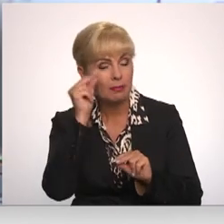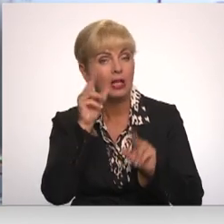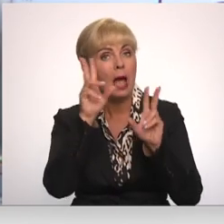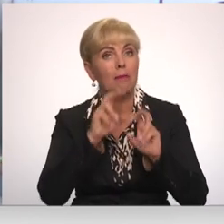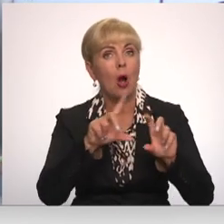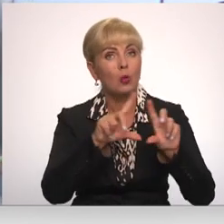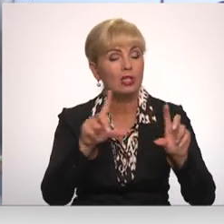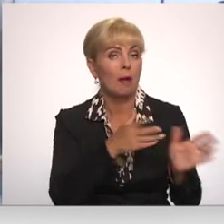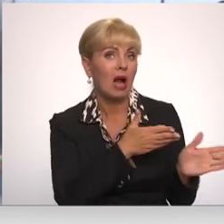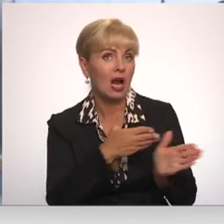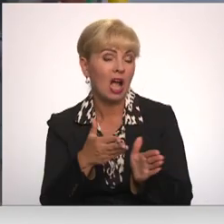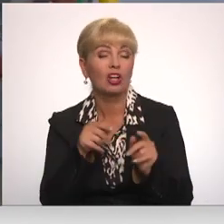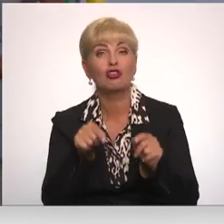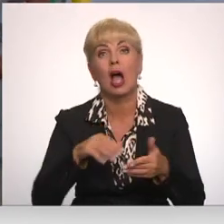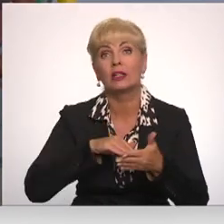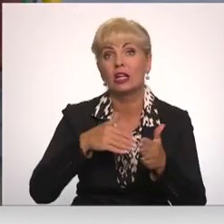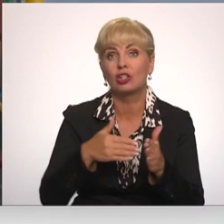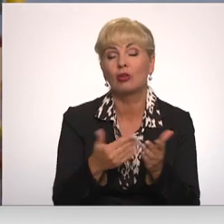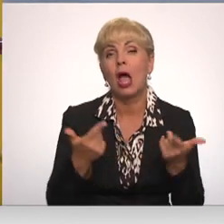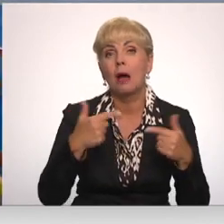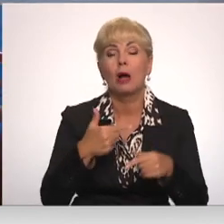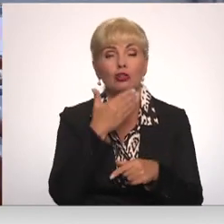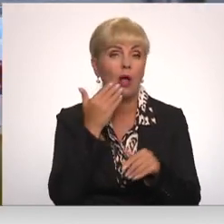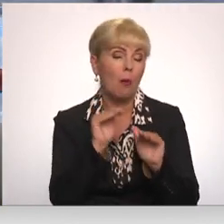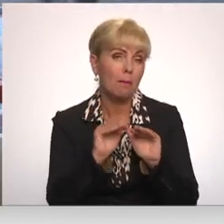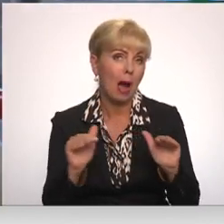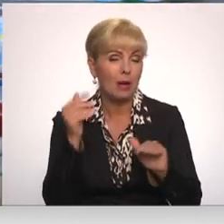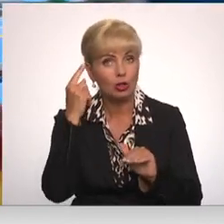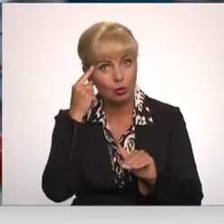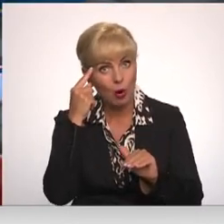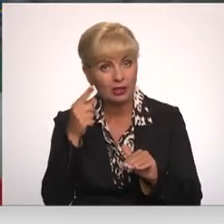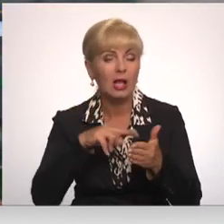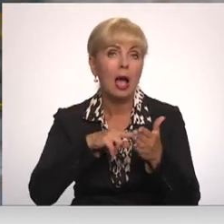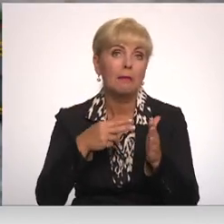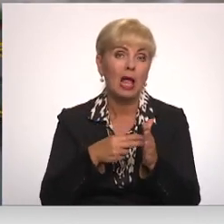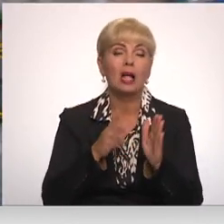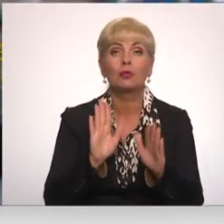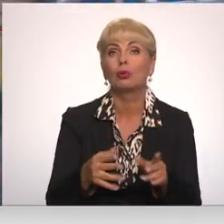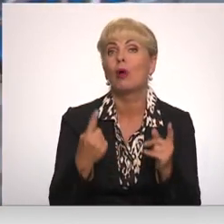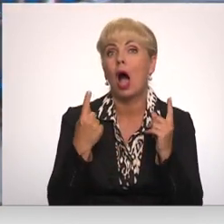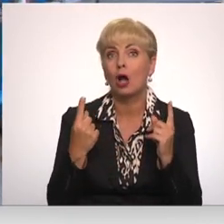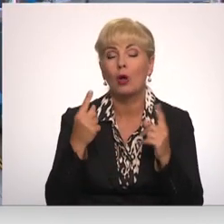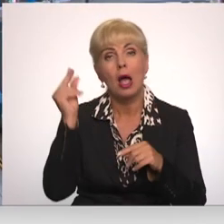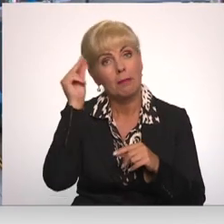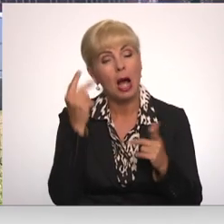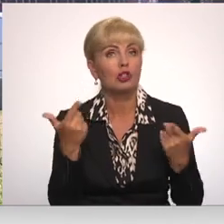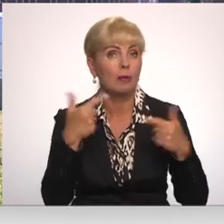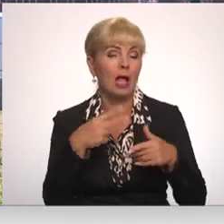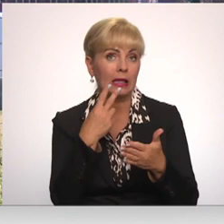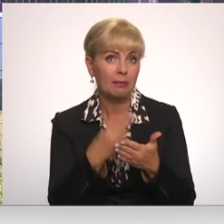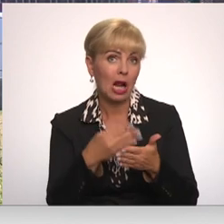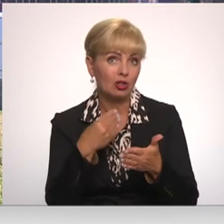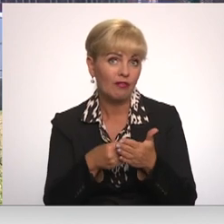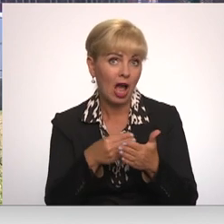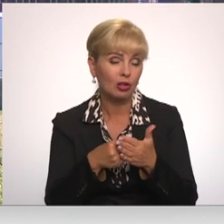uzņēmuma gatavību šādai situācijai. Pašlaik gan neesot pamata domāt, ka šāds scenārijs varētu kļūt aktuāls. Mācību laikā paredzēts vērtēt